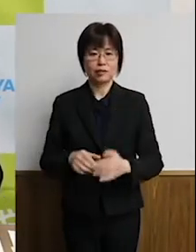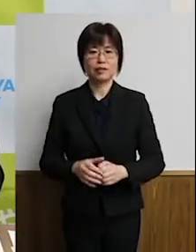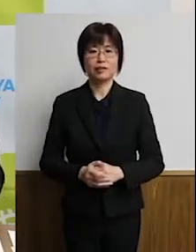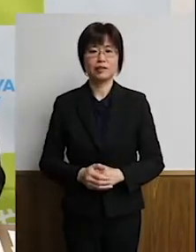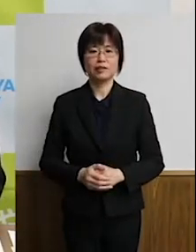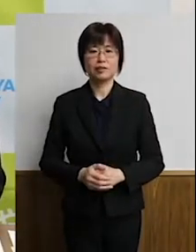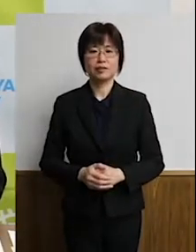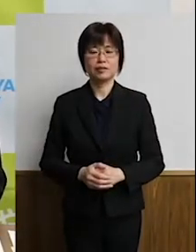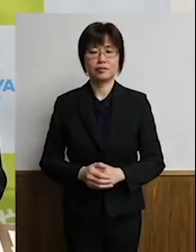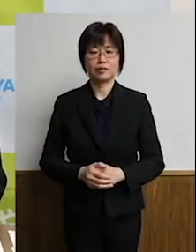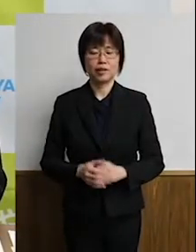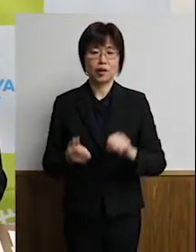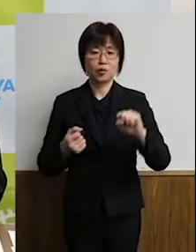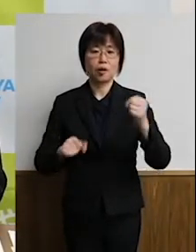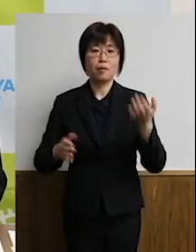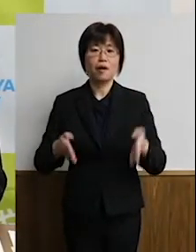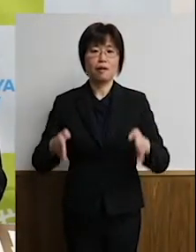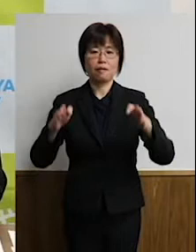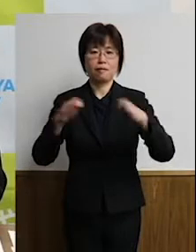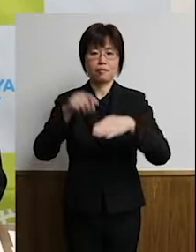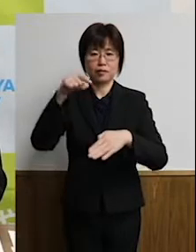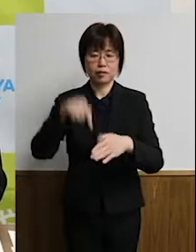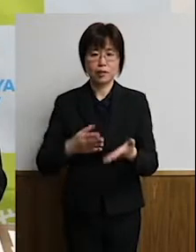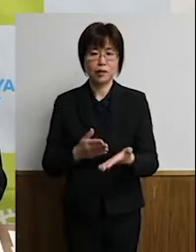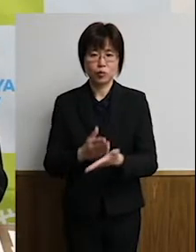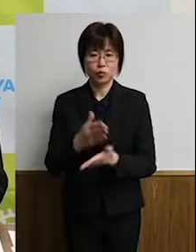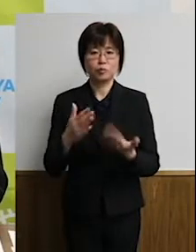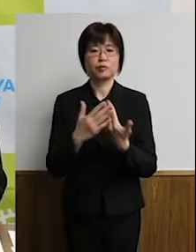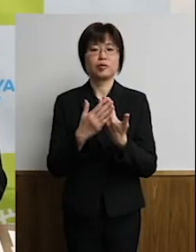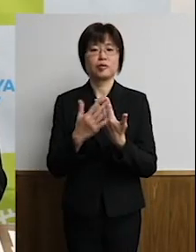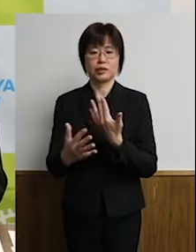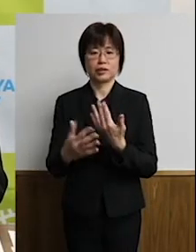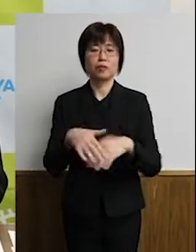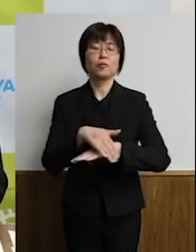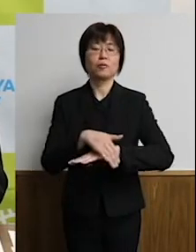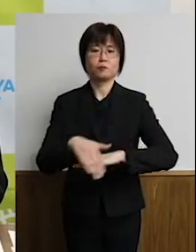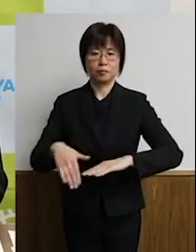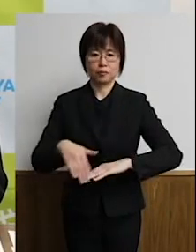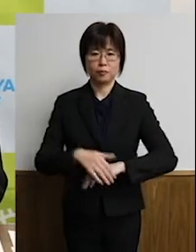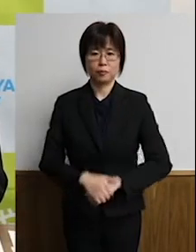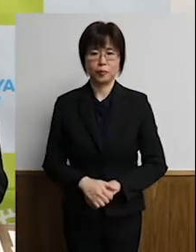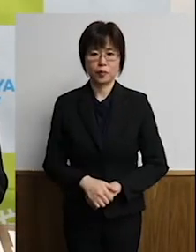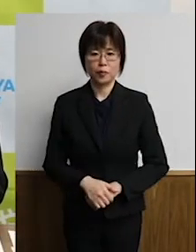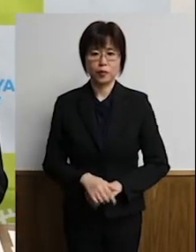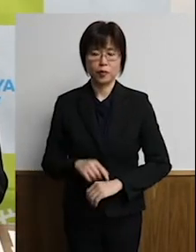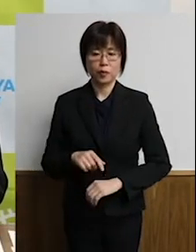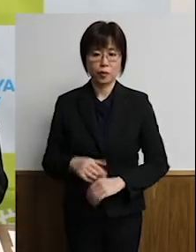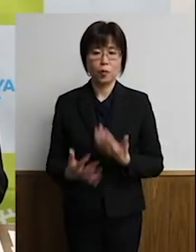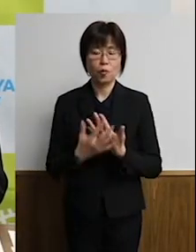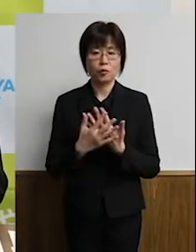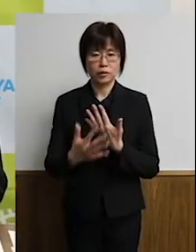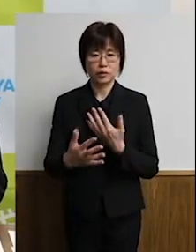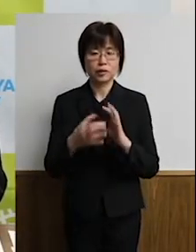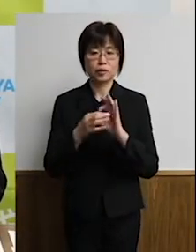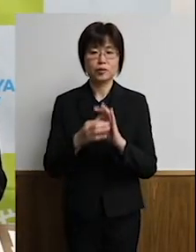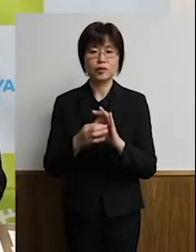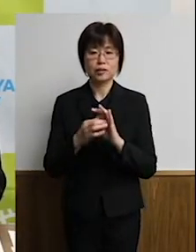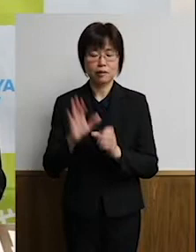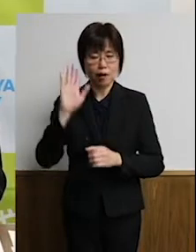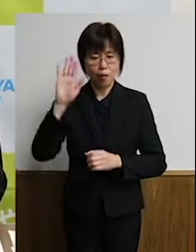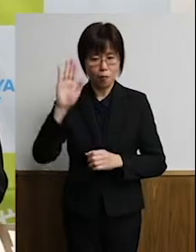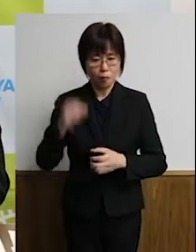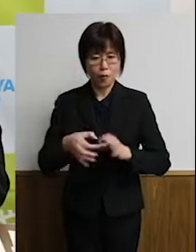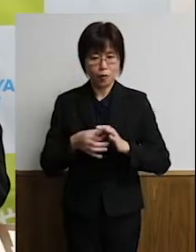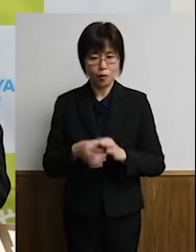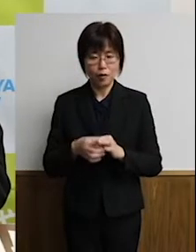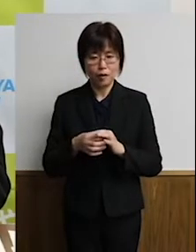渋沢栄一青天を衝け大河ドラマ館で出発式を予定しております。なおこちらの出発式につきましては、後日